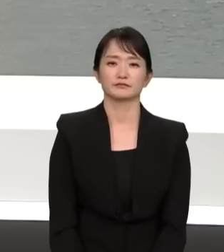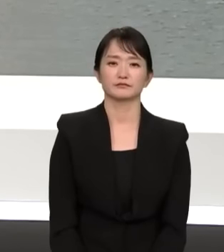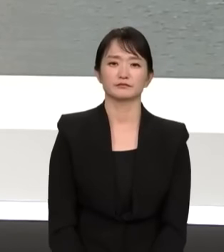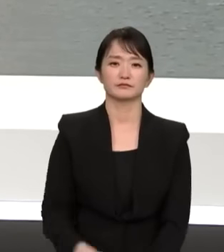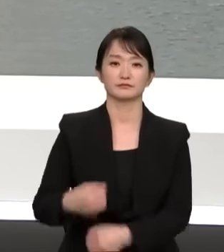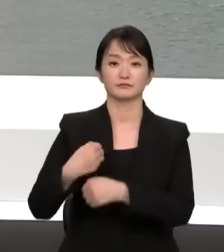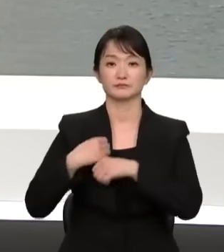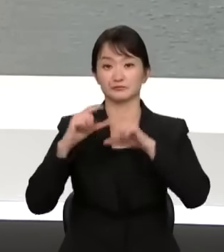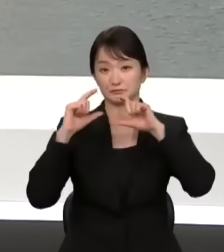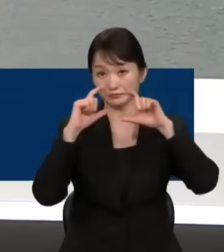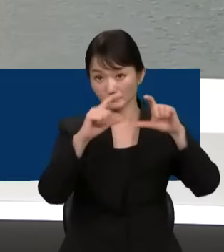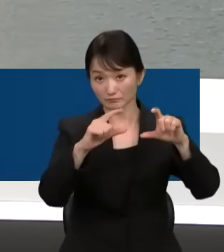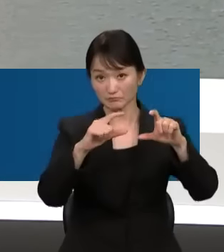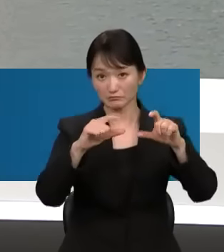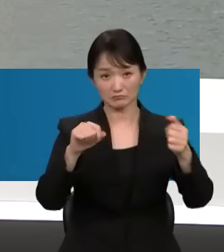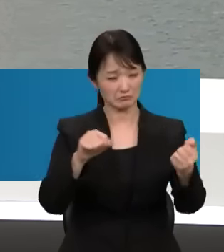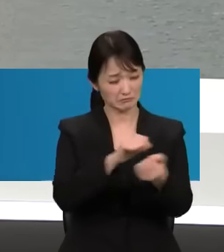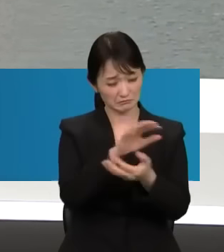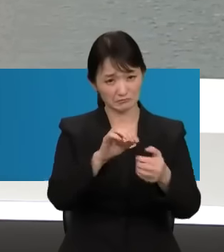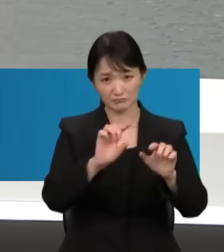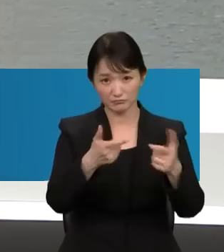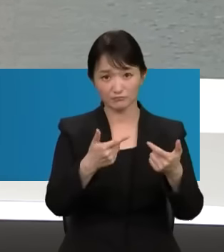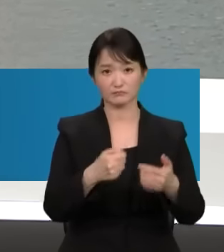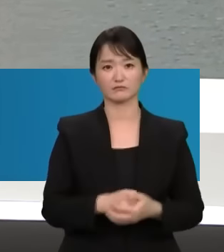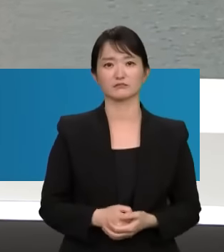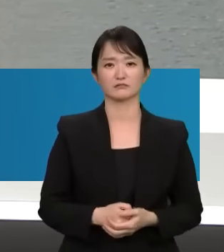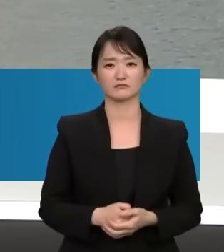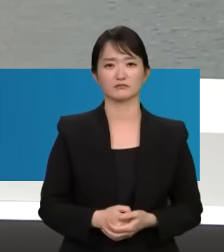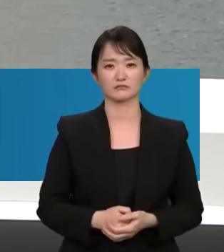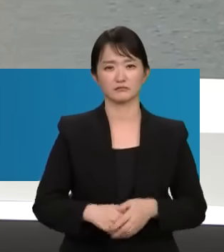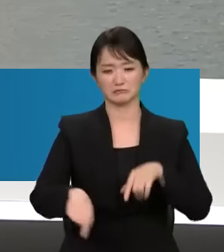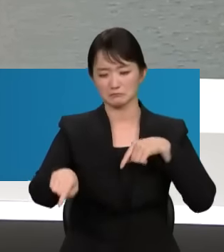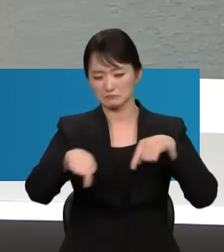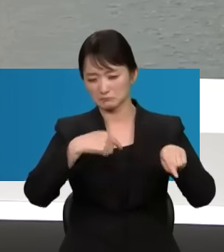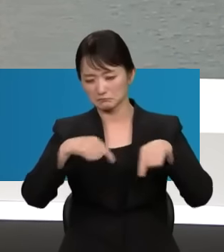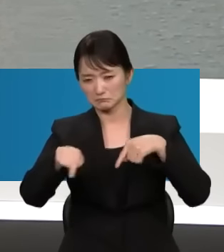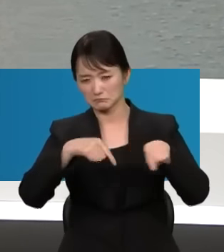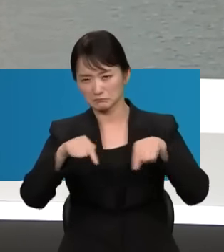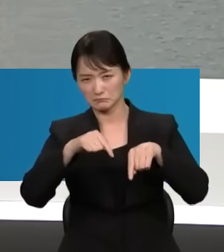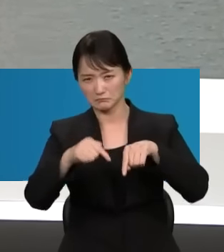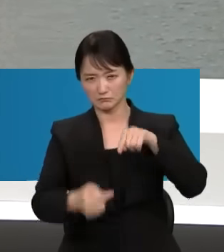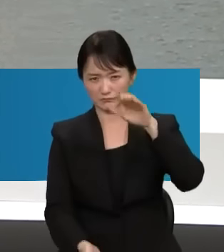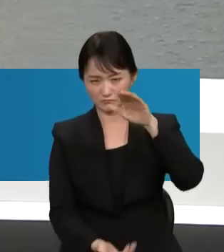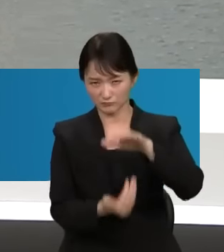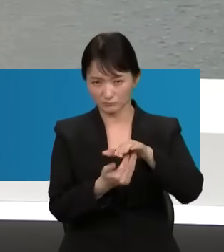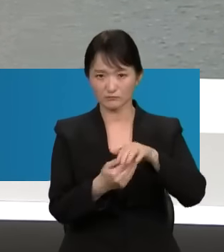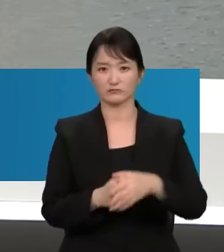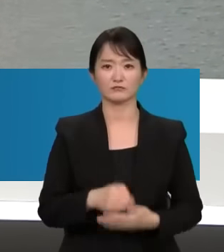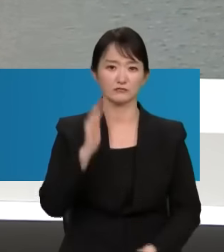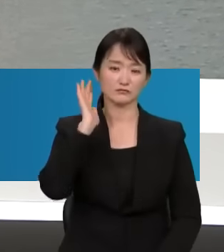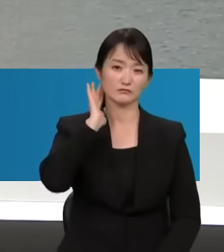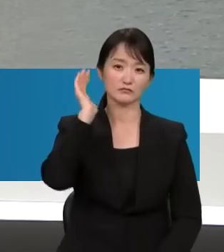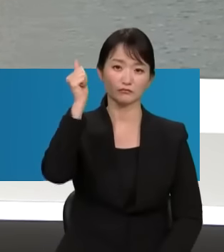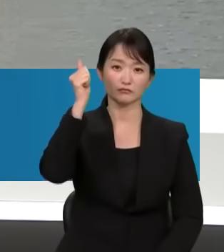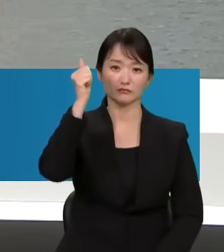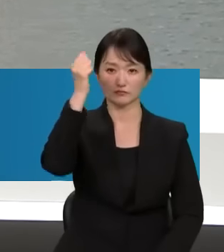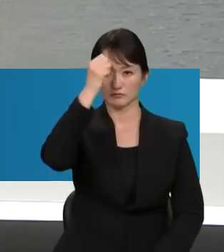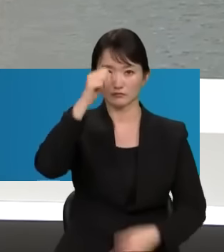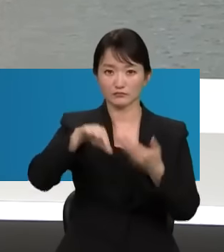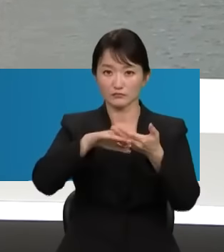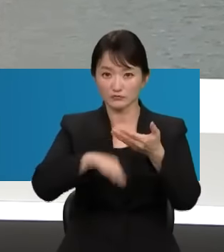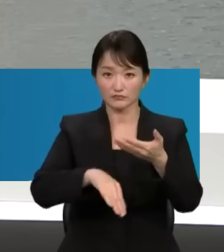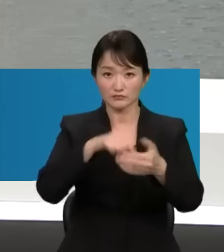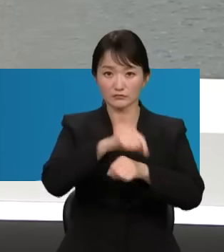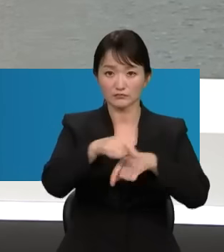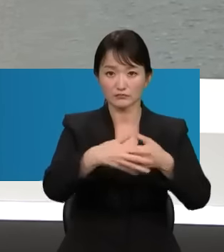개엄 선포는 내란이 아니다 고도의 통치 행위다 대통령의 고등학교 후배 이상민 행안부 장관이